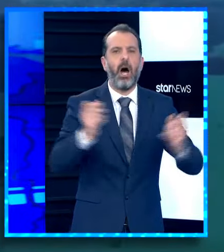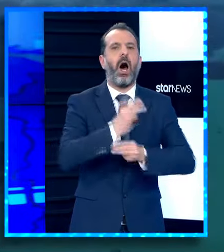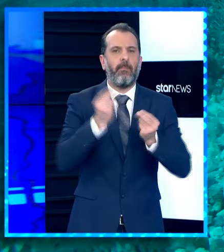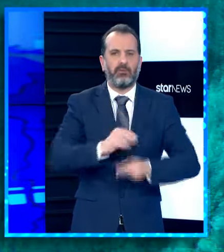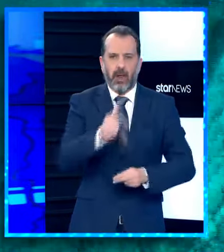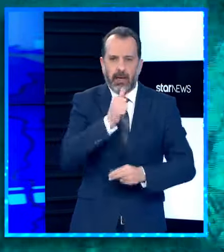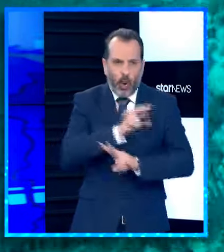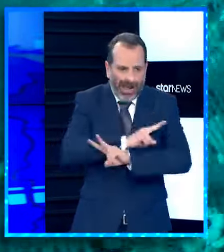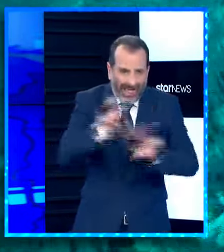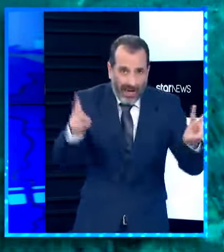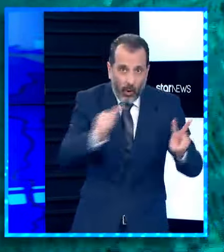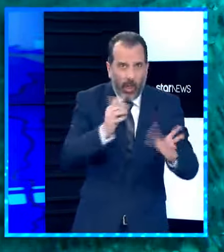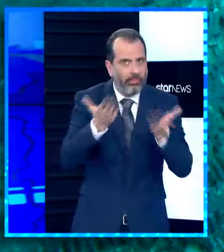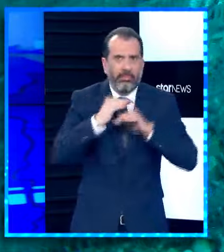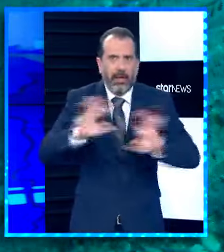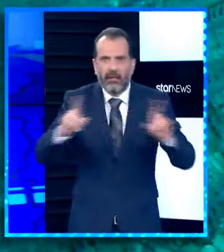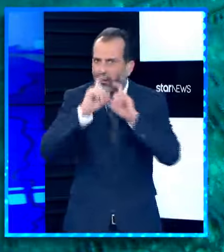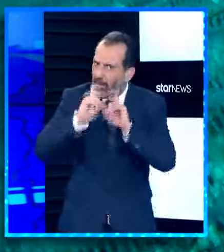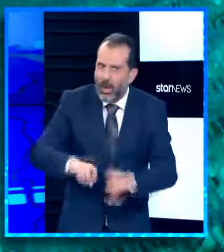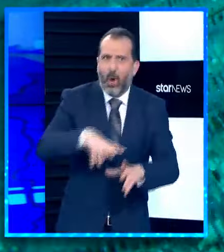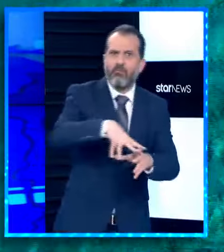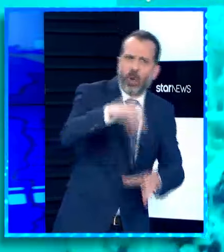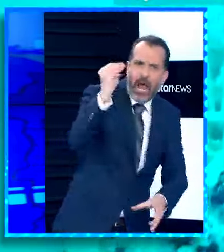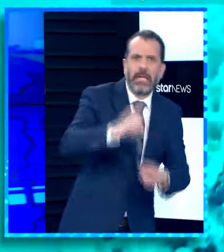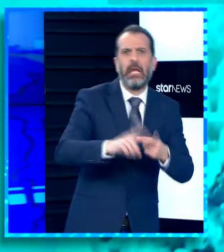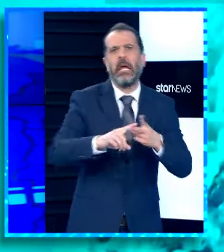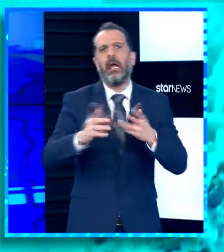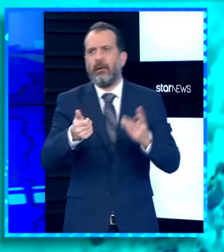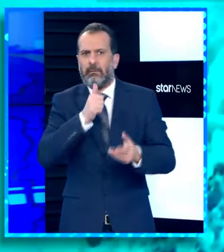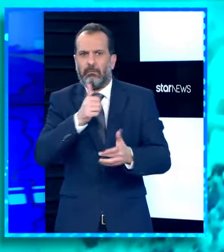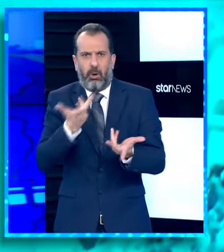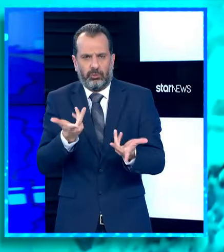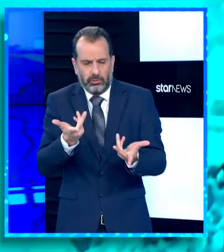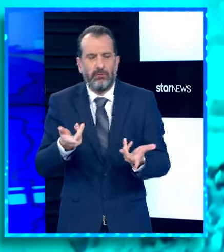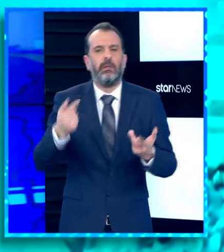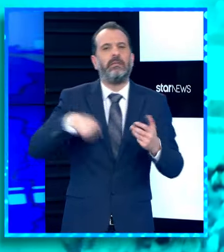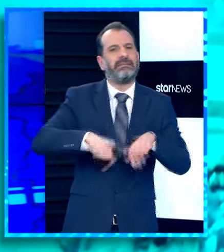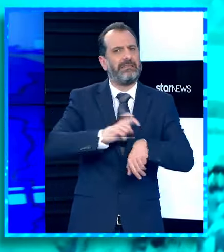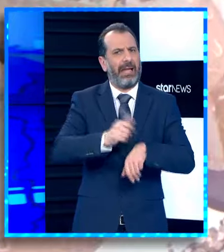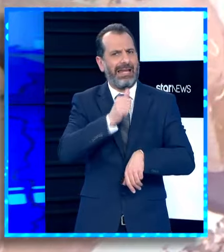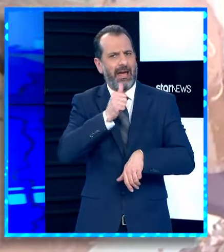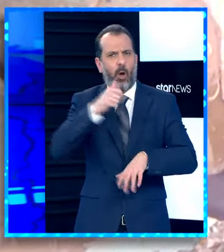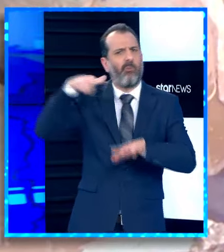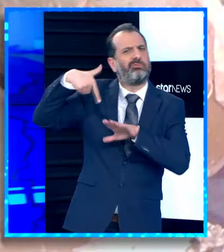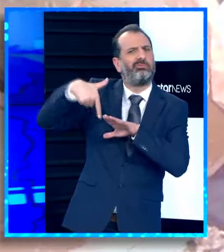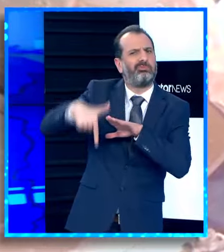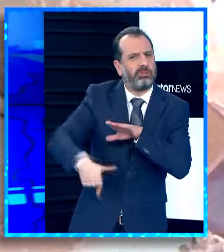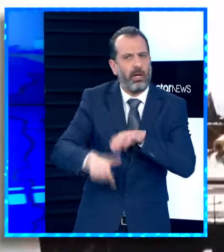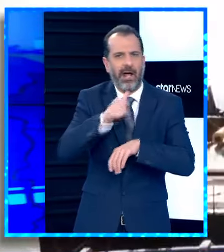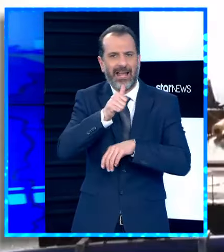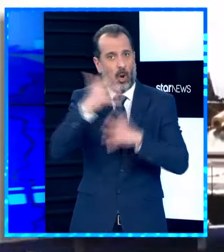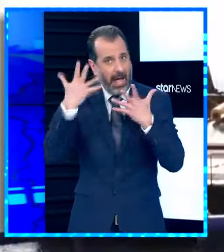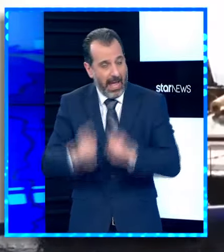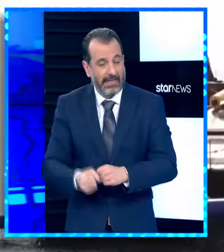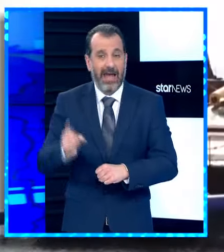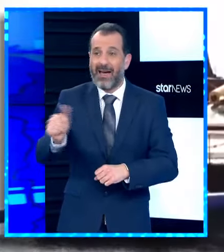αγωγό υδροδότησης. Όπως είπαν κάτοικοι και φορείς του νησιού στον Γιάννη Σωτηρόπουλο, υπάρχει το νερό από τις γεωτρήσεις. Ωστόσο